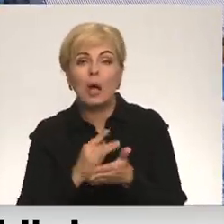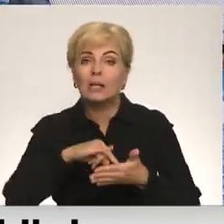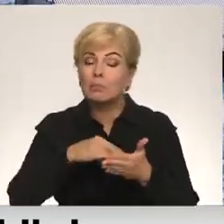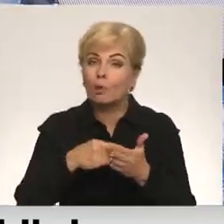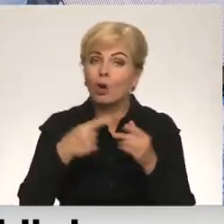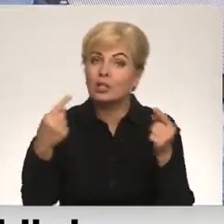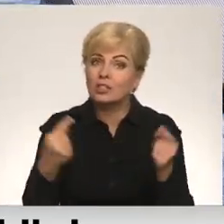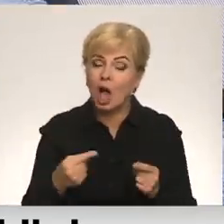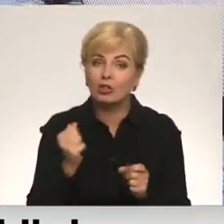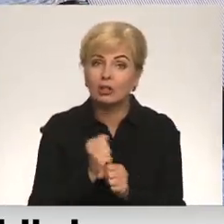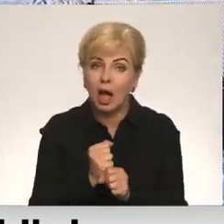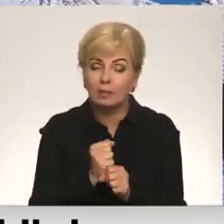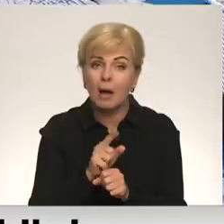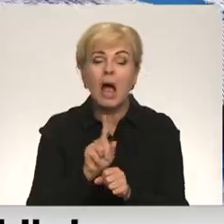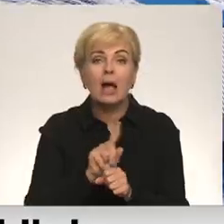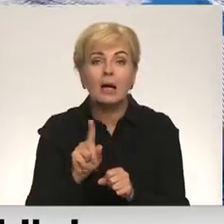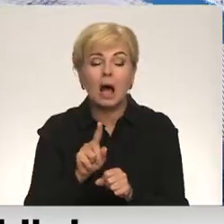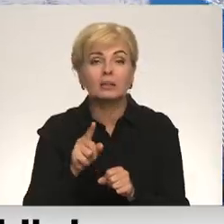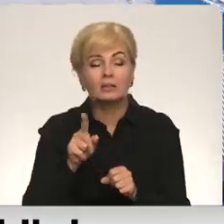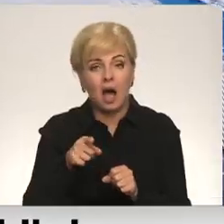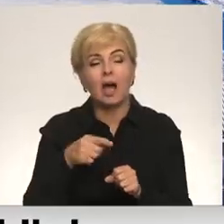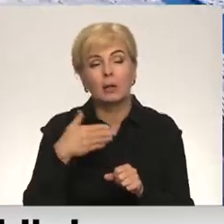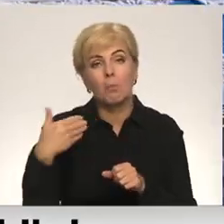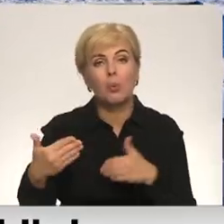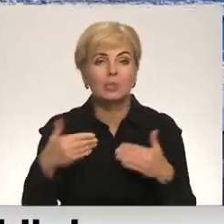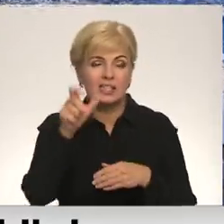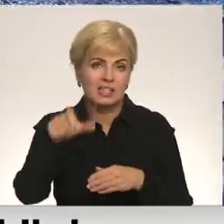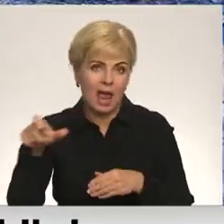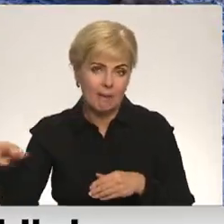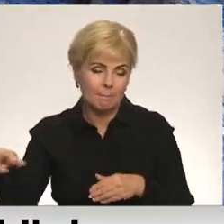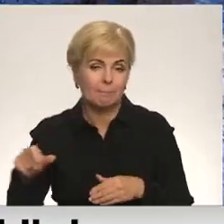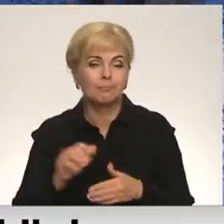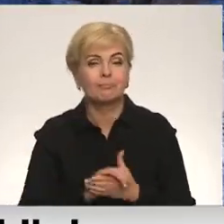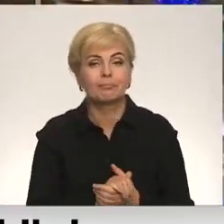saskaņošanas darba ar iesaistītajām pusēm. Ieva Benefelda, Lants Peršavičs, Skrundas televīzija.